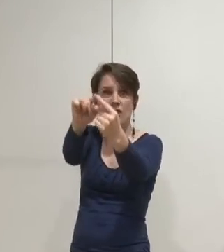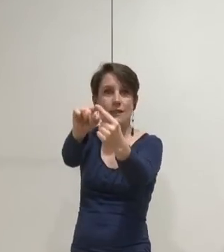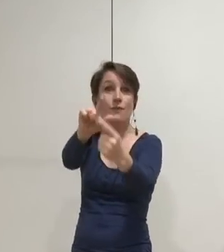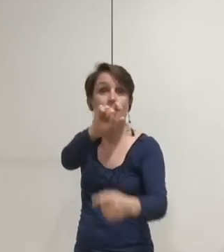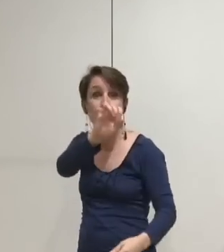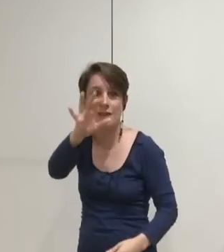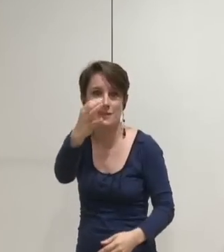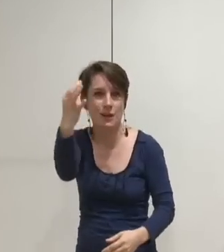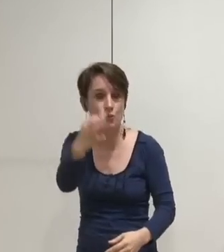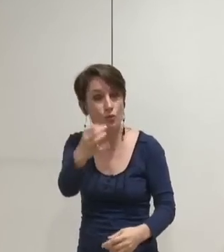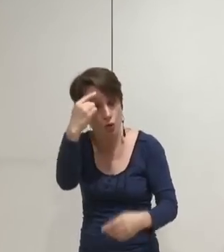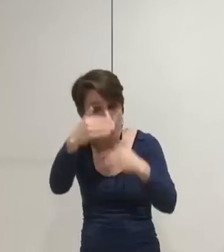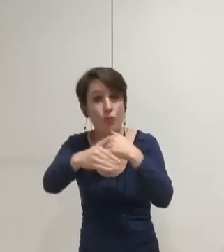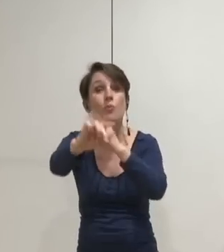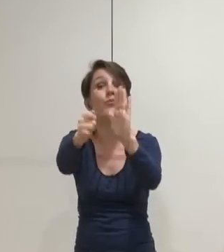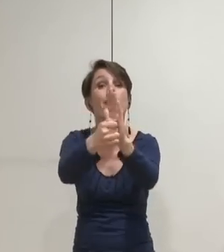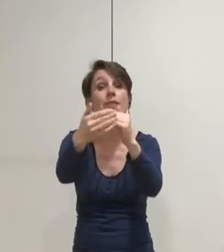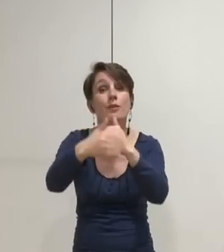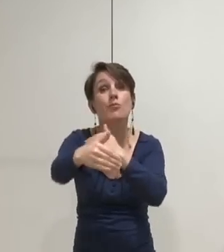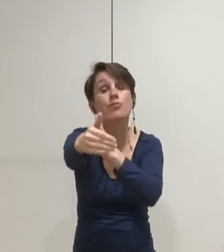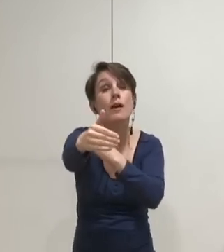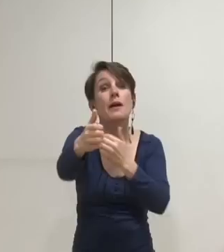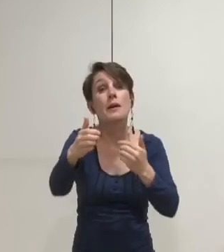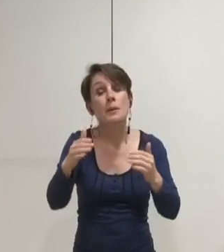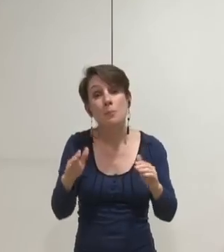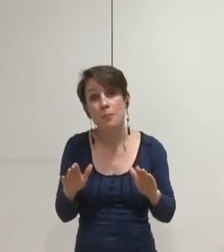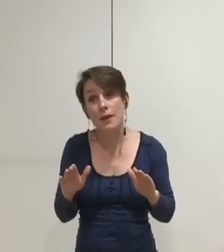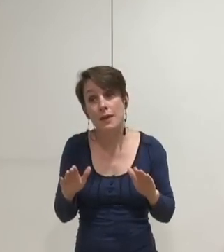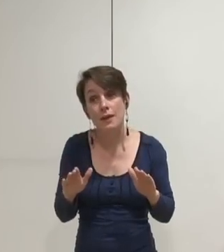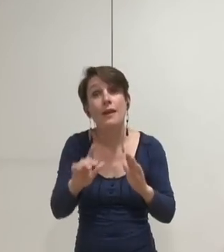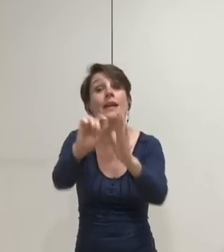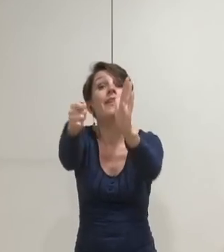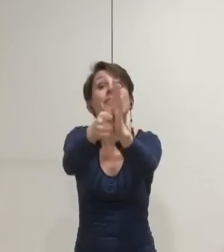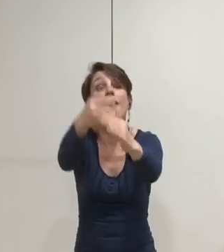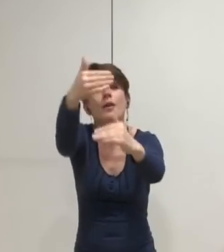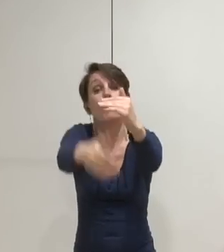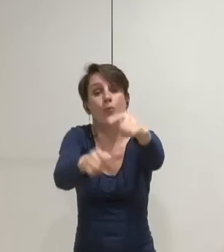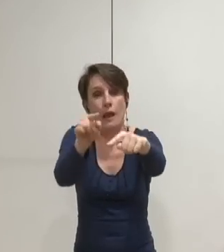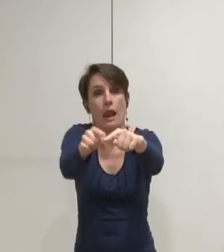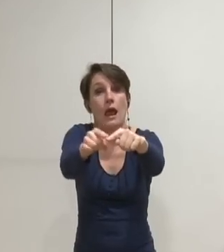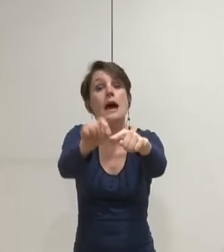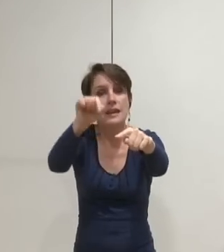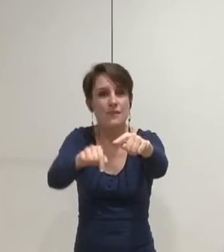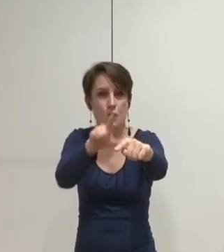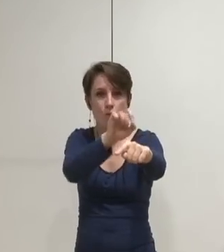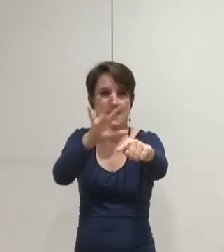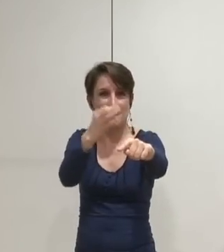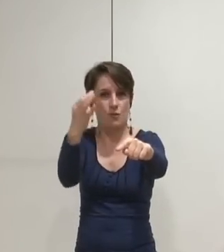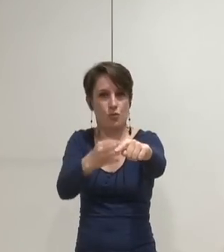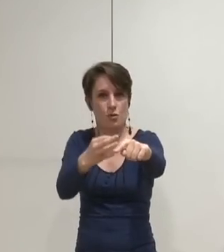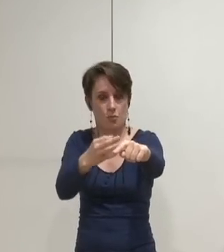% à une échéance mais c'est au moment de l'échéance que la collectivité